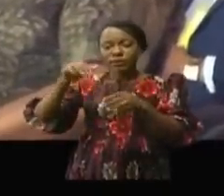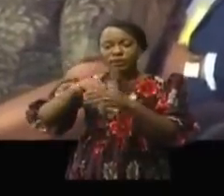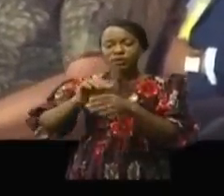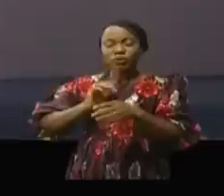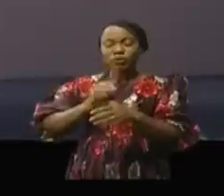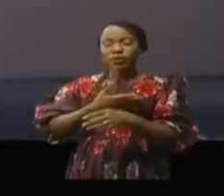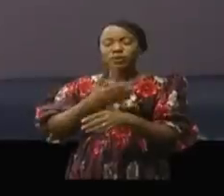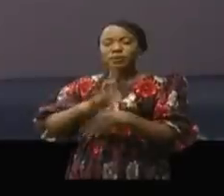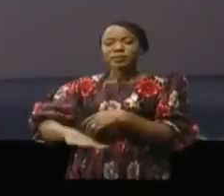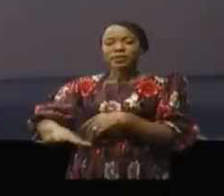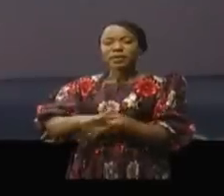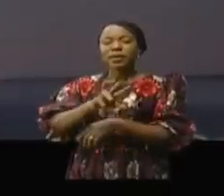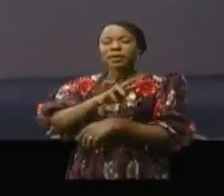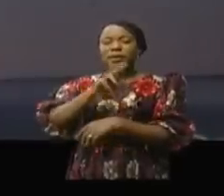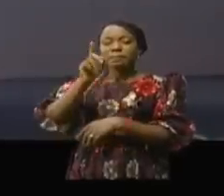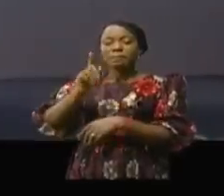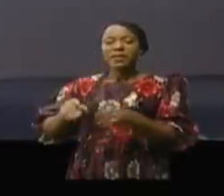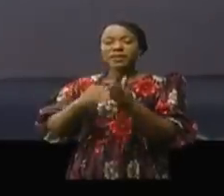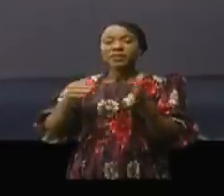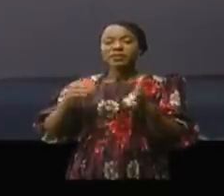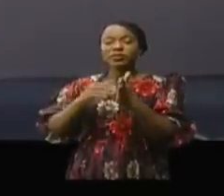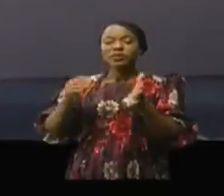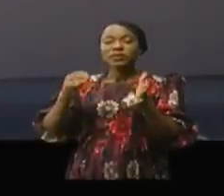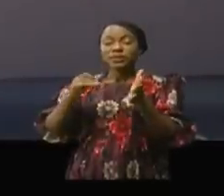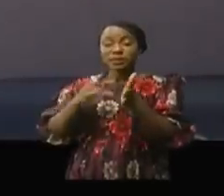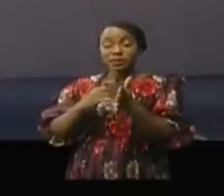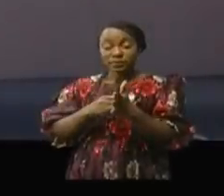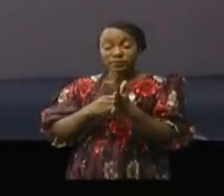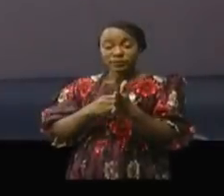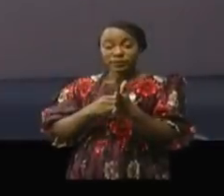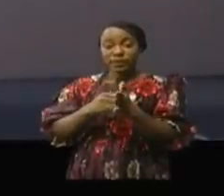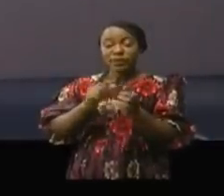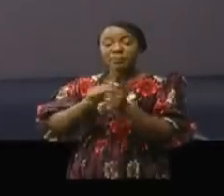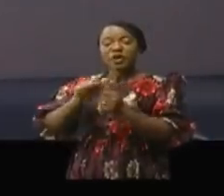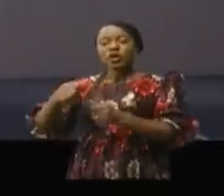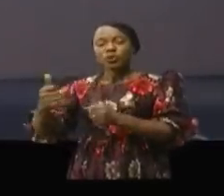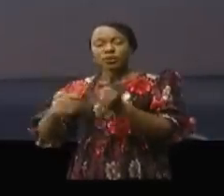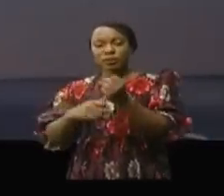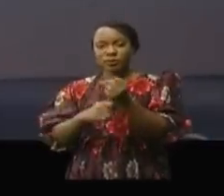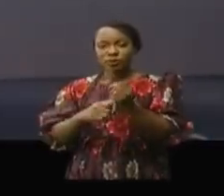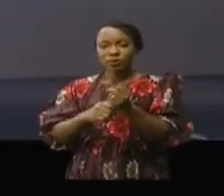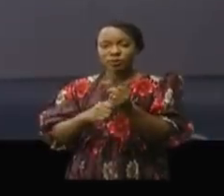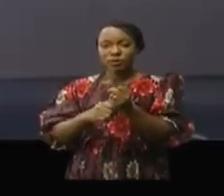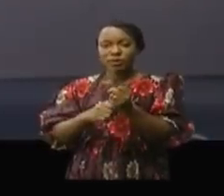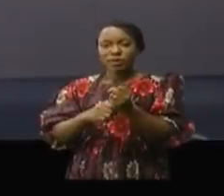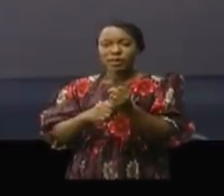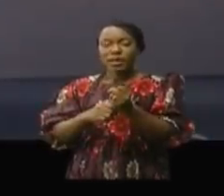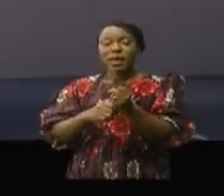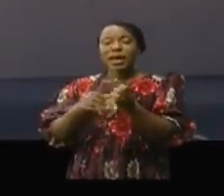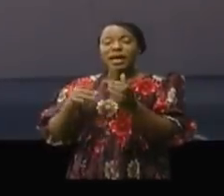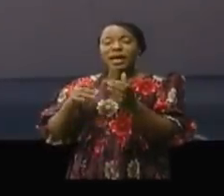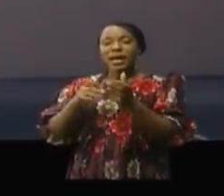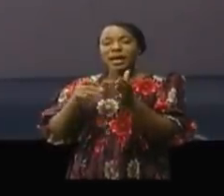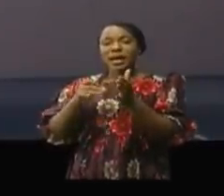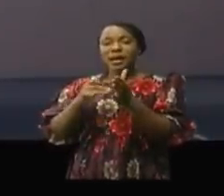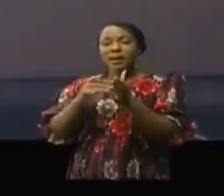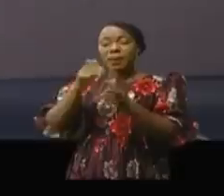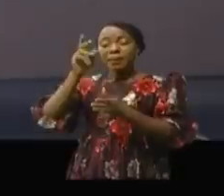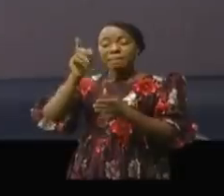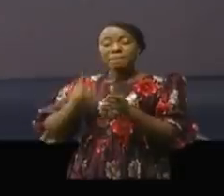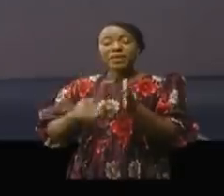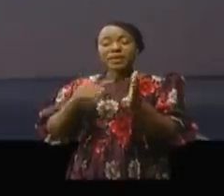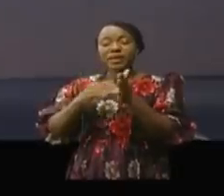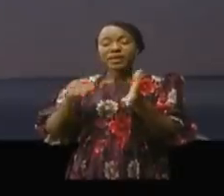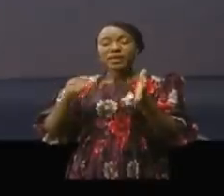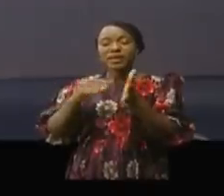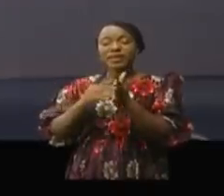en 1974, en offshore et en 1983 en